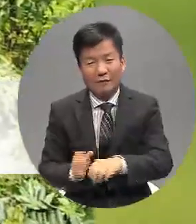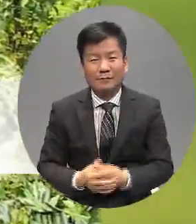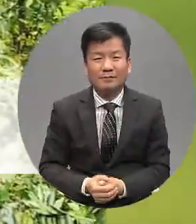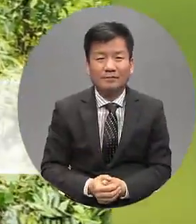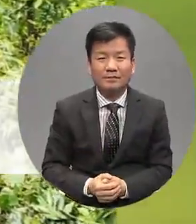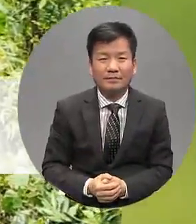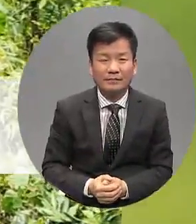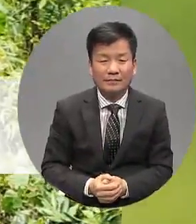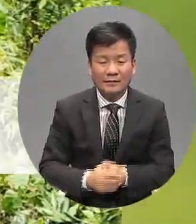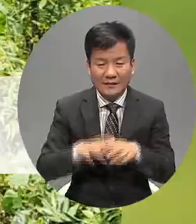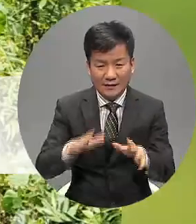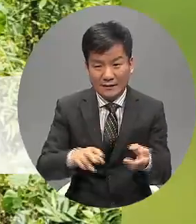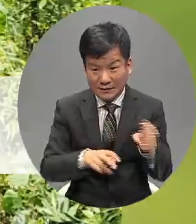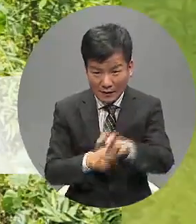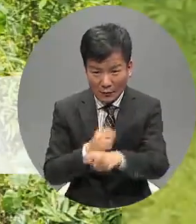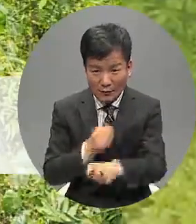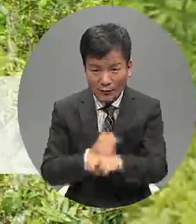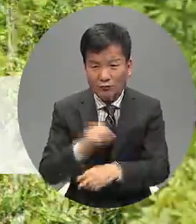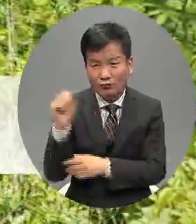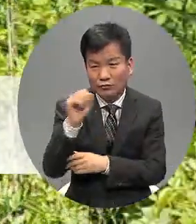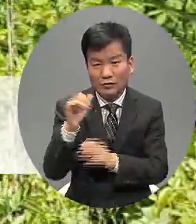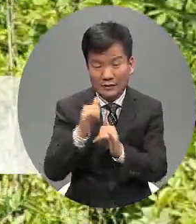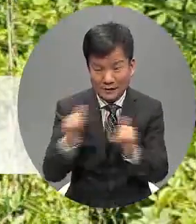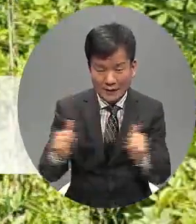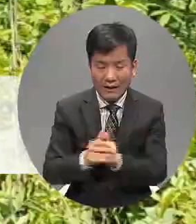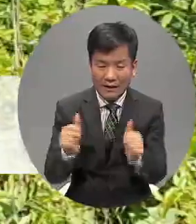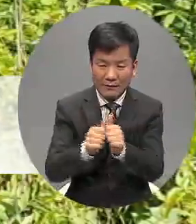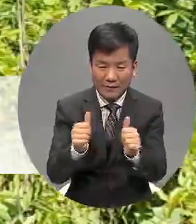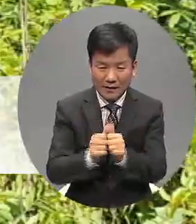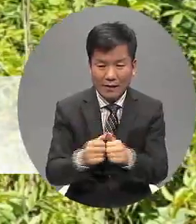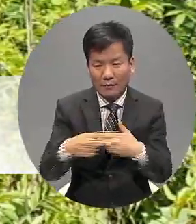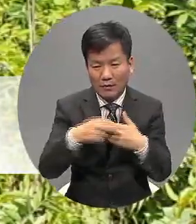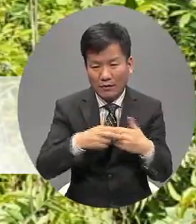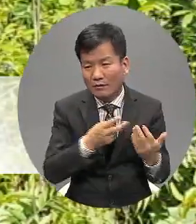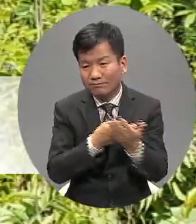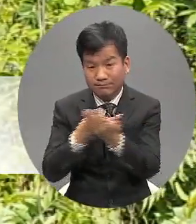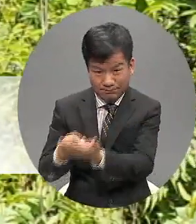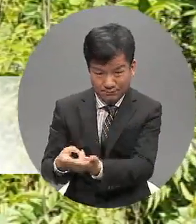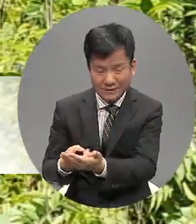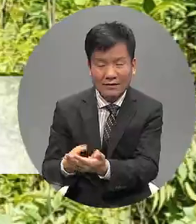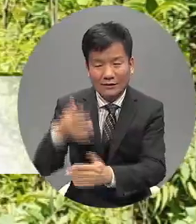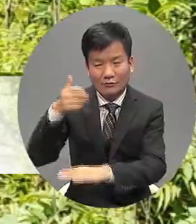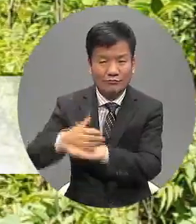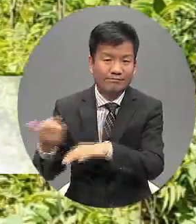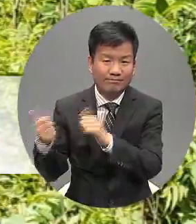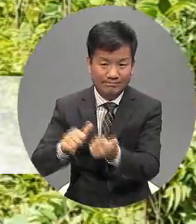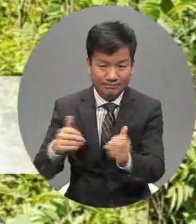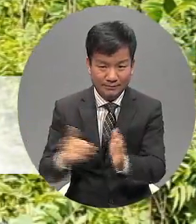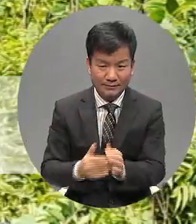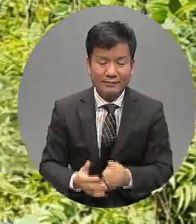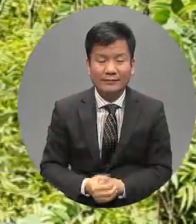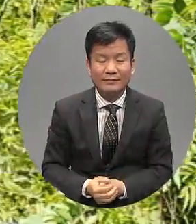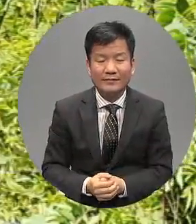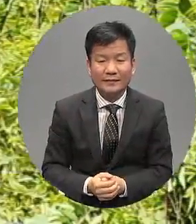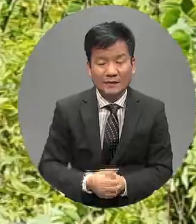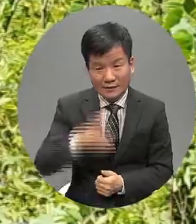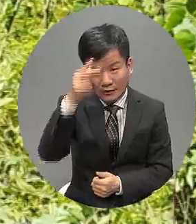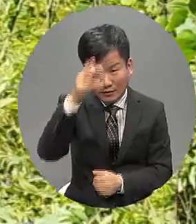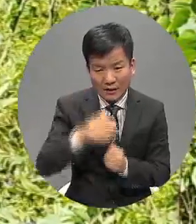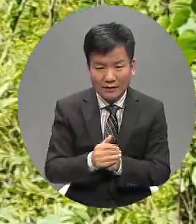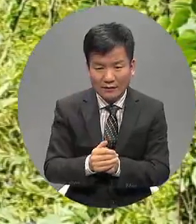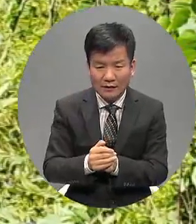떨어졌습니다. 이 사고로 67살 남성 운전자가 병원으로 옮겨졌지만 결국 숨졌습니다.